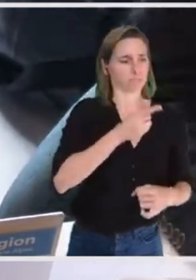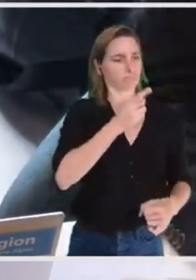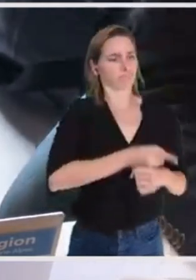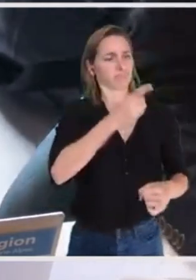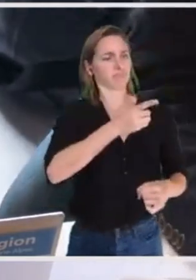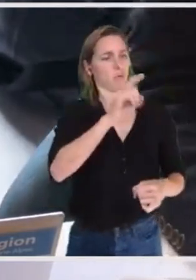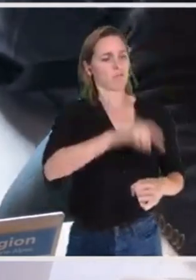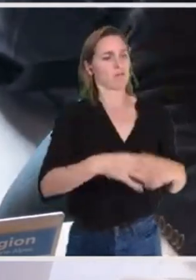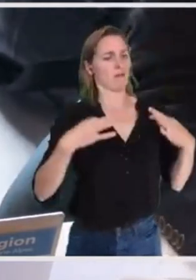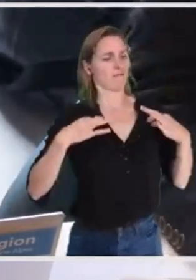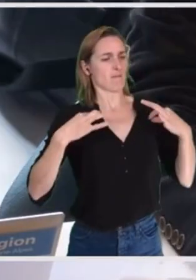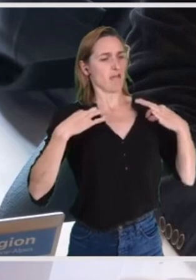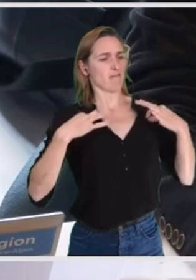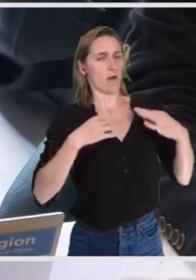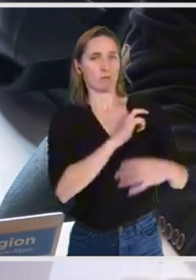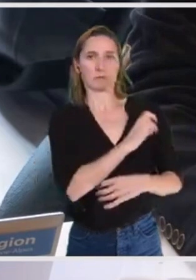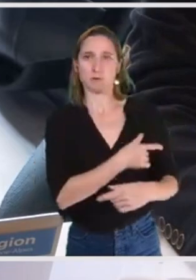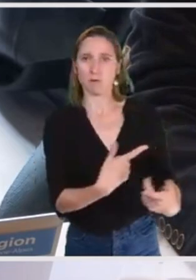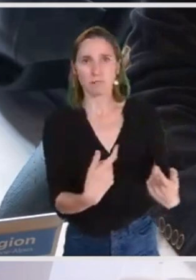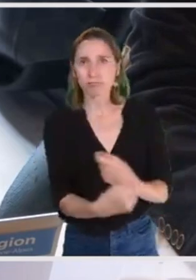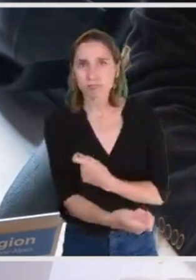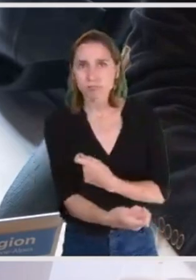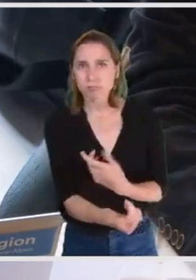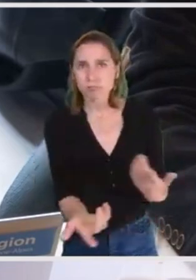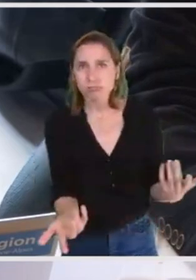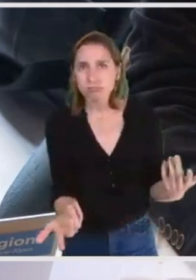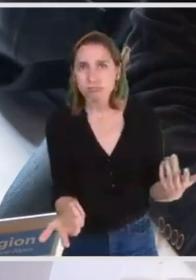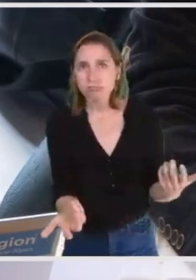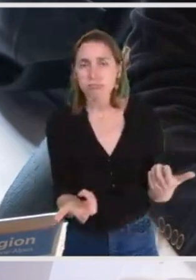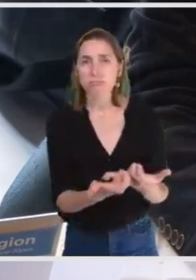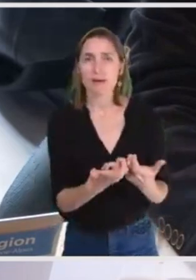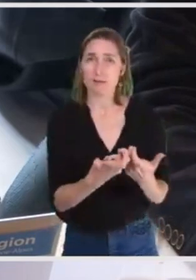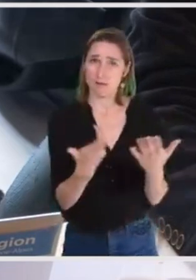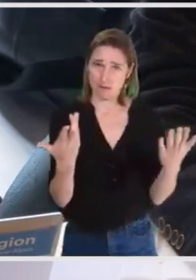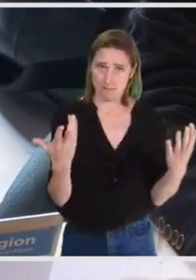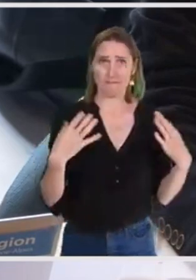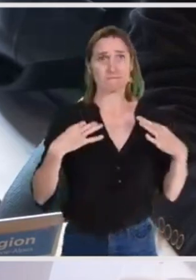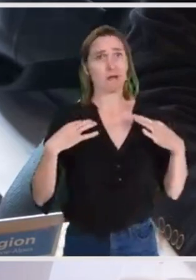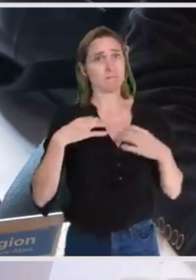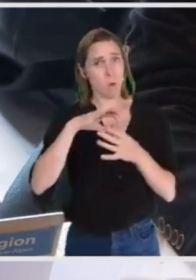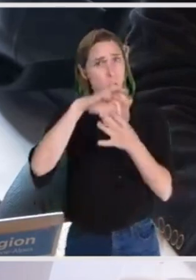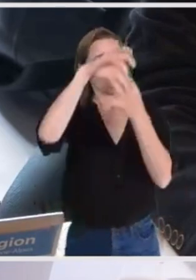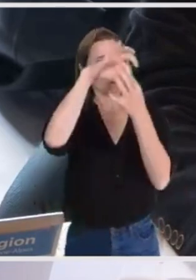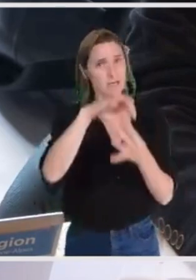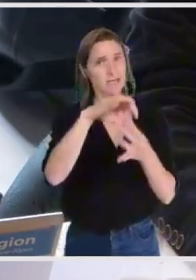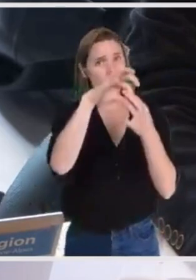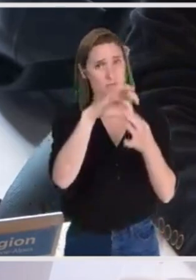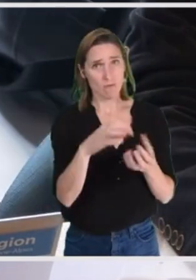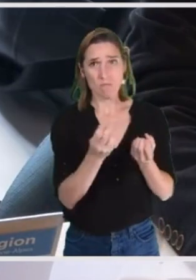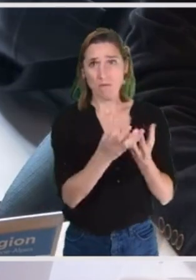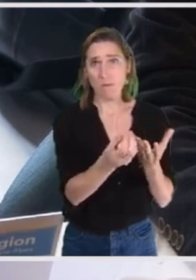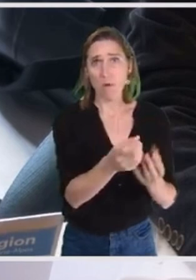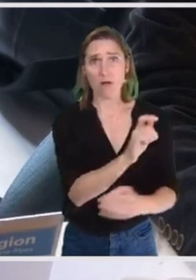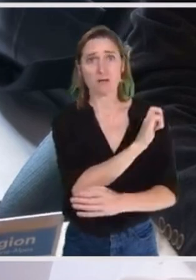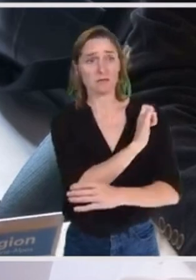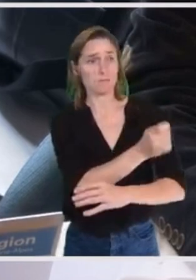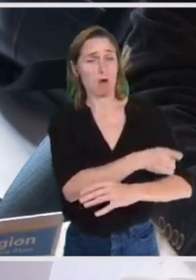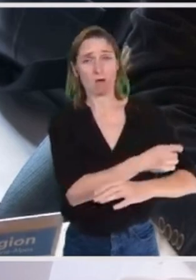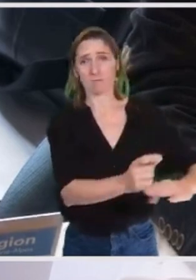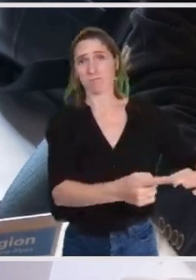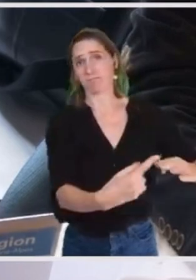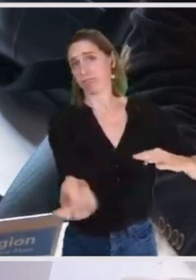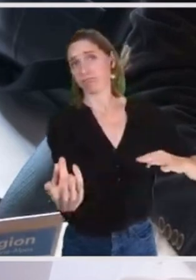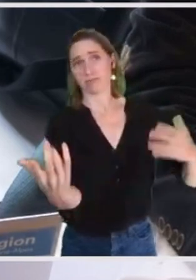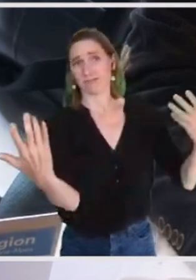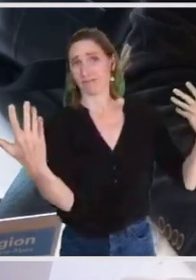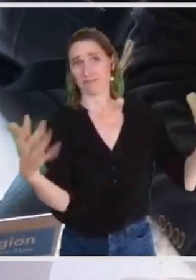leur permettent plus de faire du sport. Le port d'un vêtement religieux éloigne les jeunes femmes de toute activité sportive.